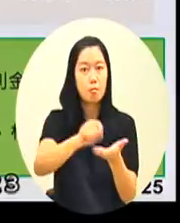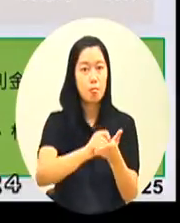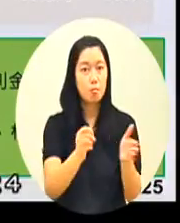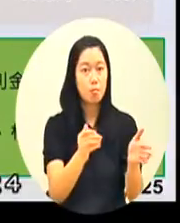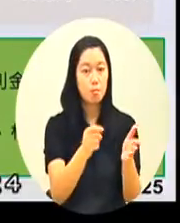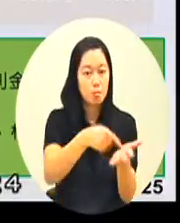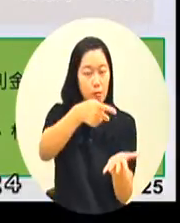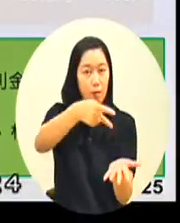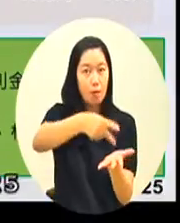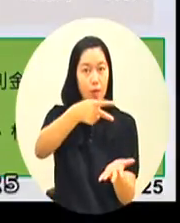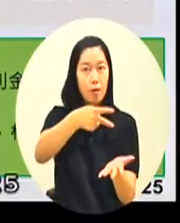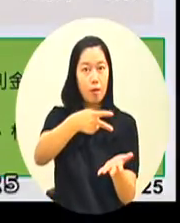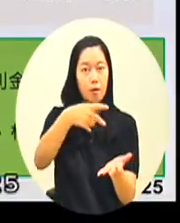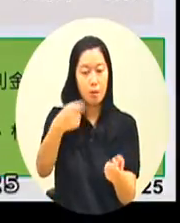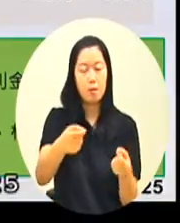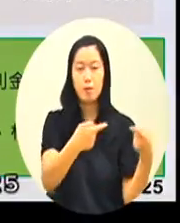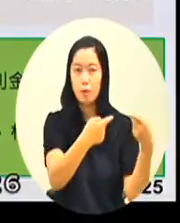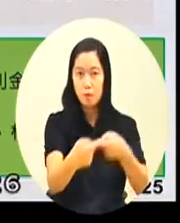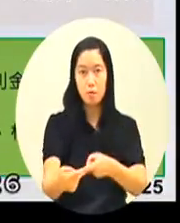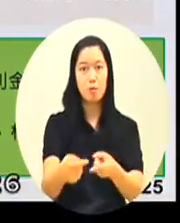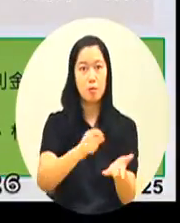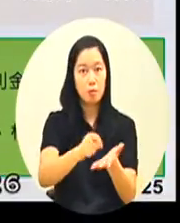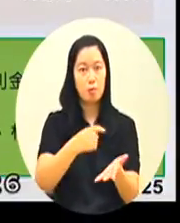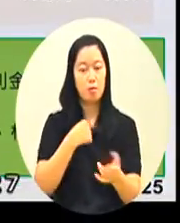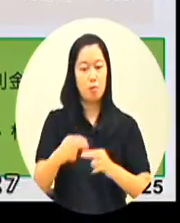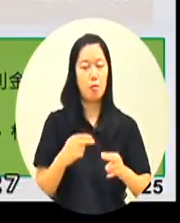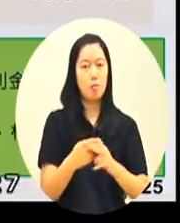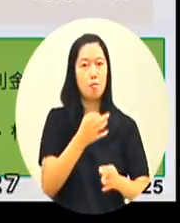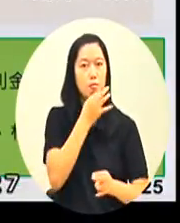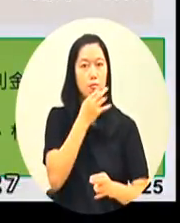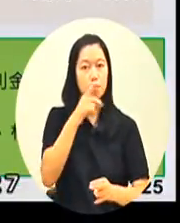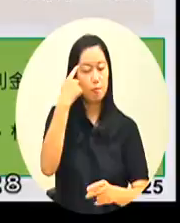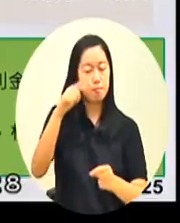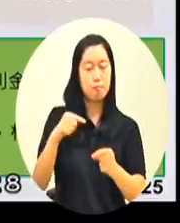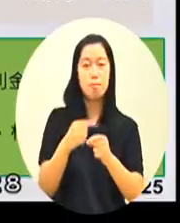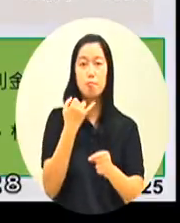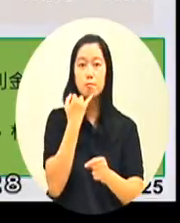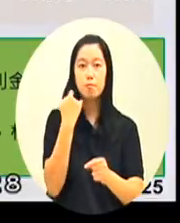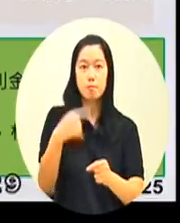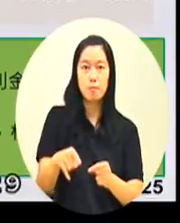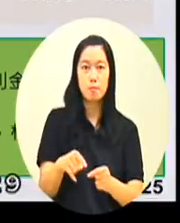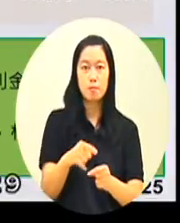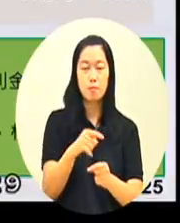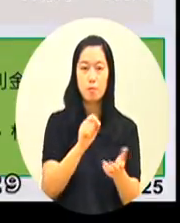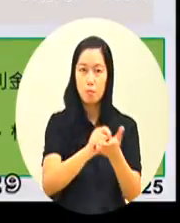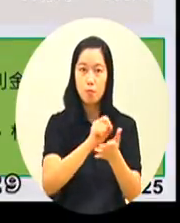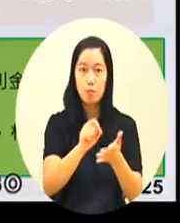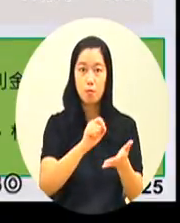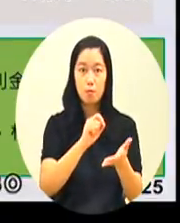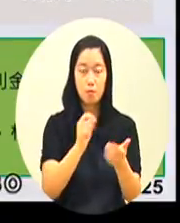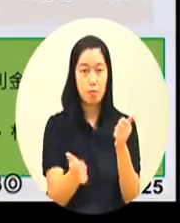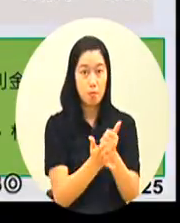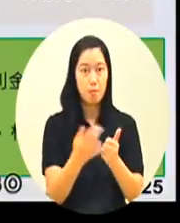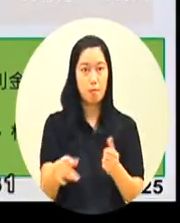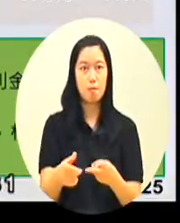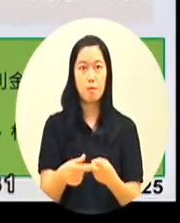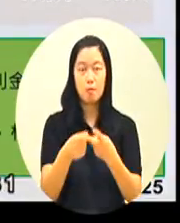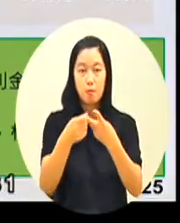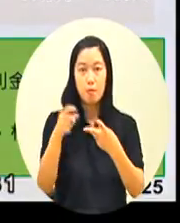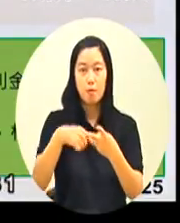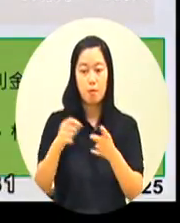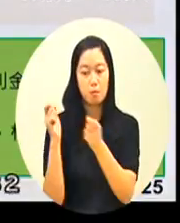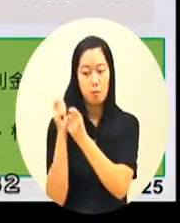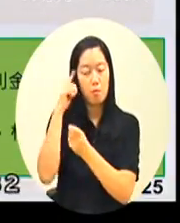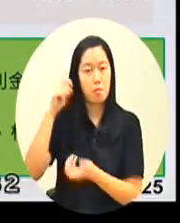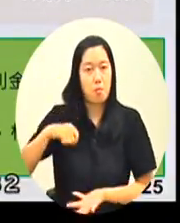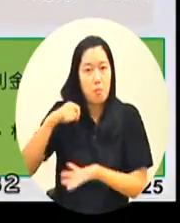2次，我们继续招标，我们有信心明年应该可以招标成功。第二个案我们最近提出招